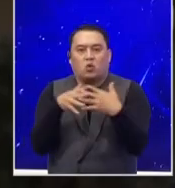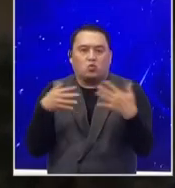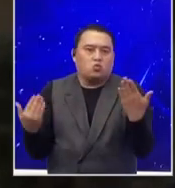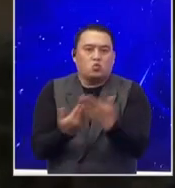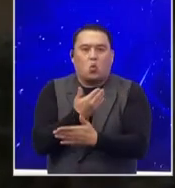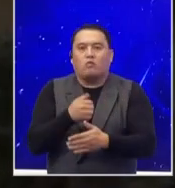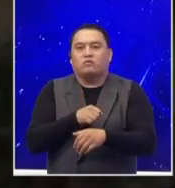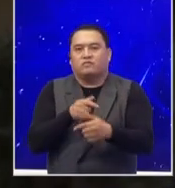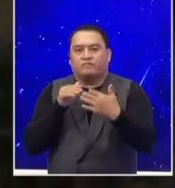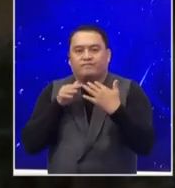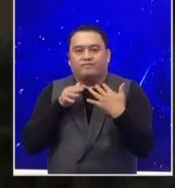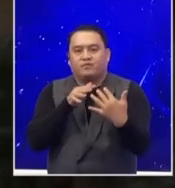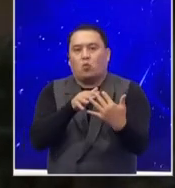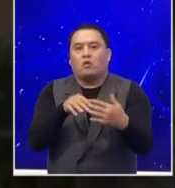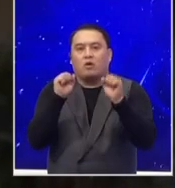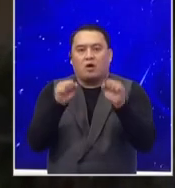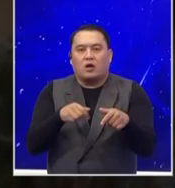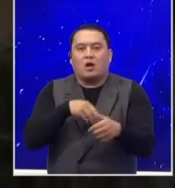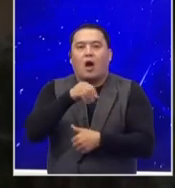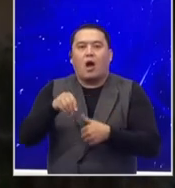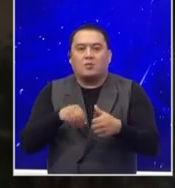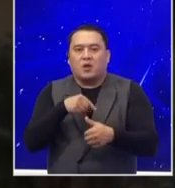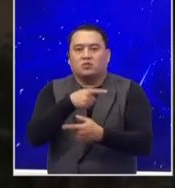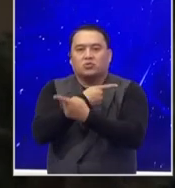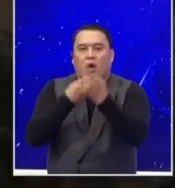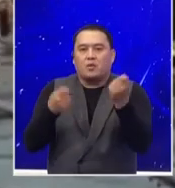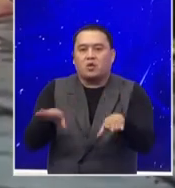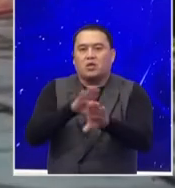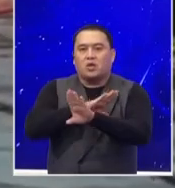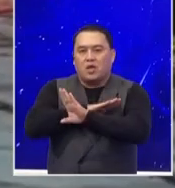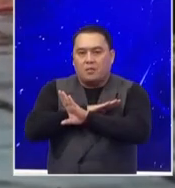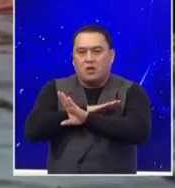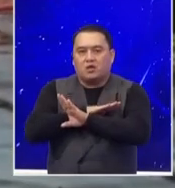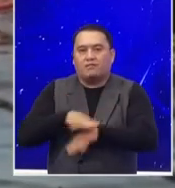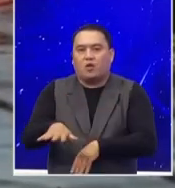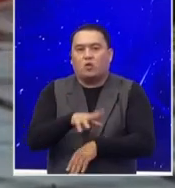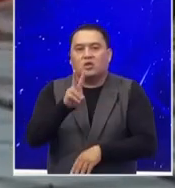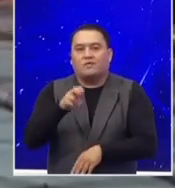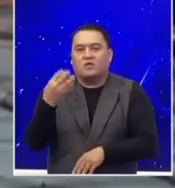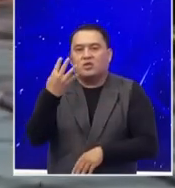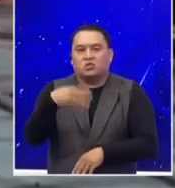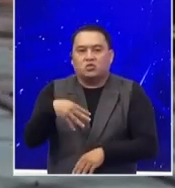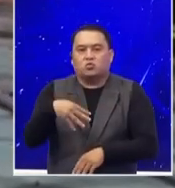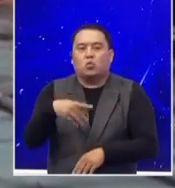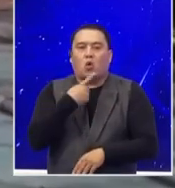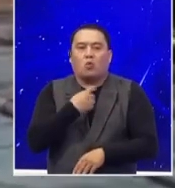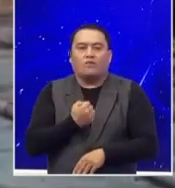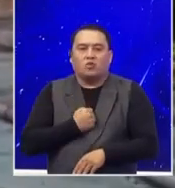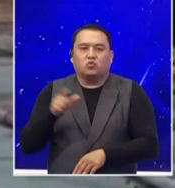для дальнейшего продвижения. Минобороны Армении сообщили о гибели в зоне конфликта более